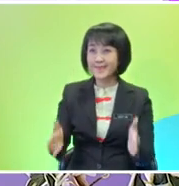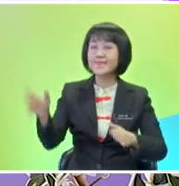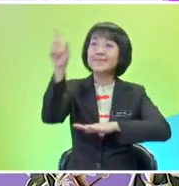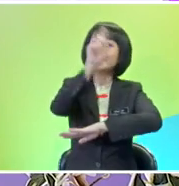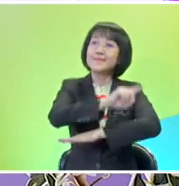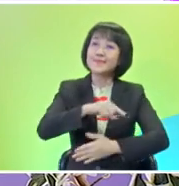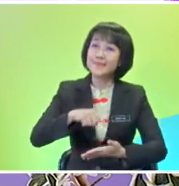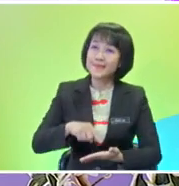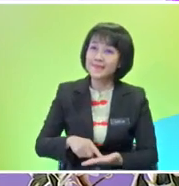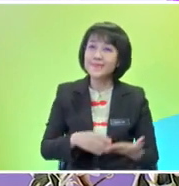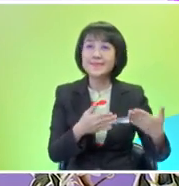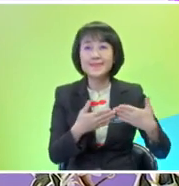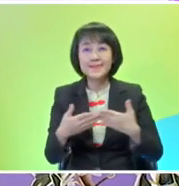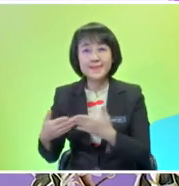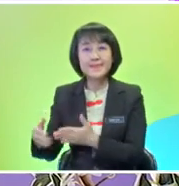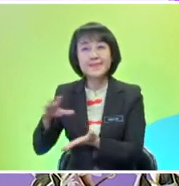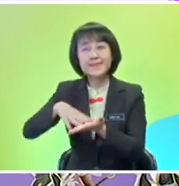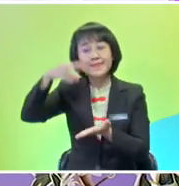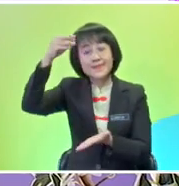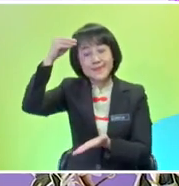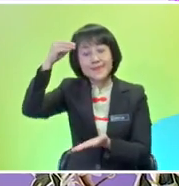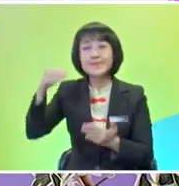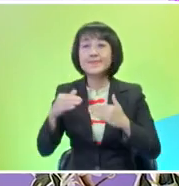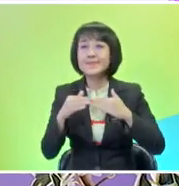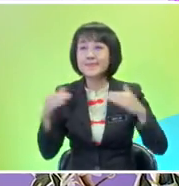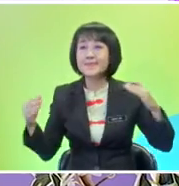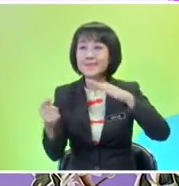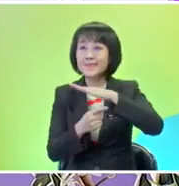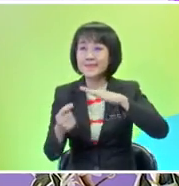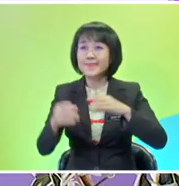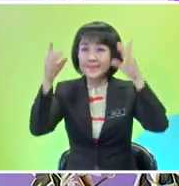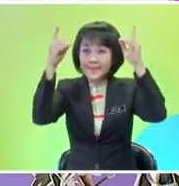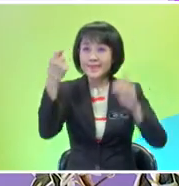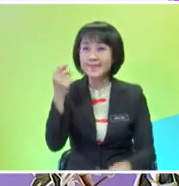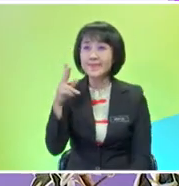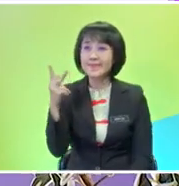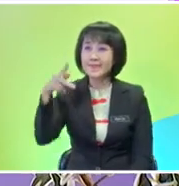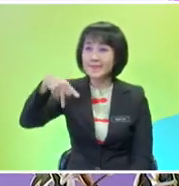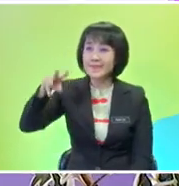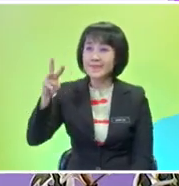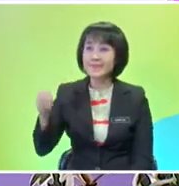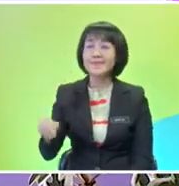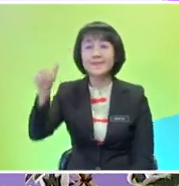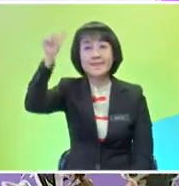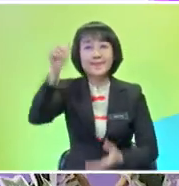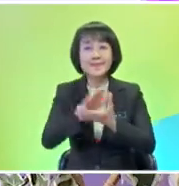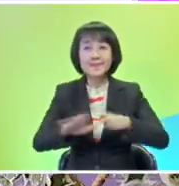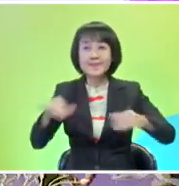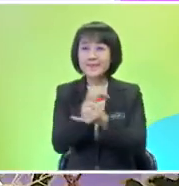ini Teruskan menim ilmu di slot prasekolah Didik TV KPM saya shir Na Assalamualaikum dan salam sejahtera